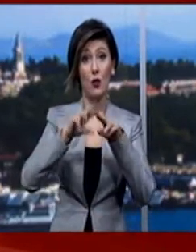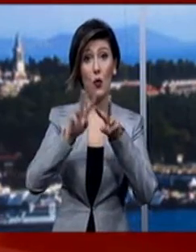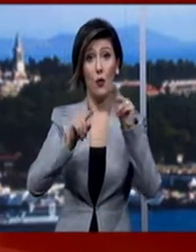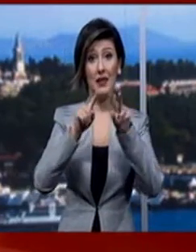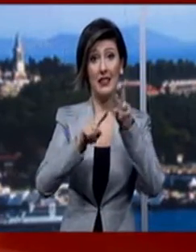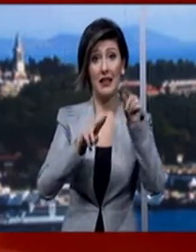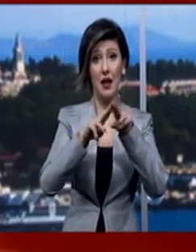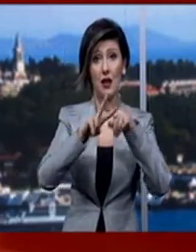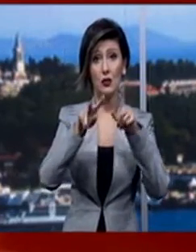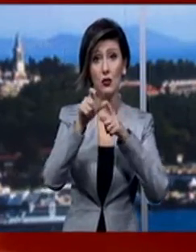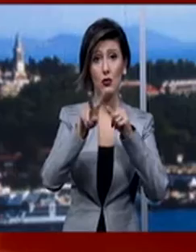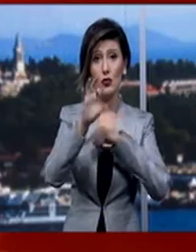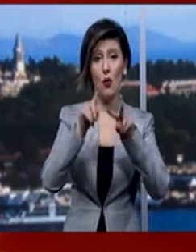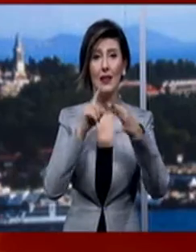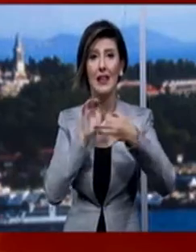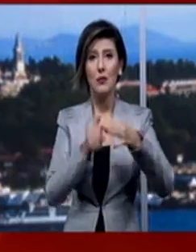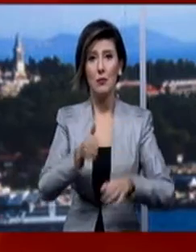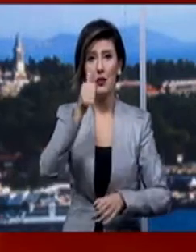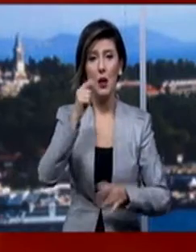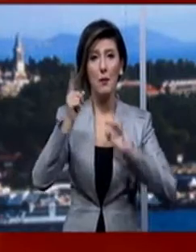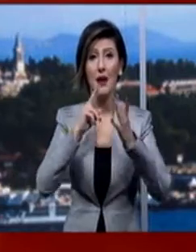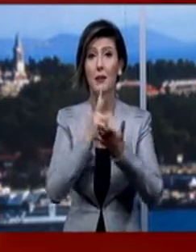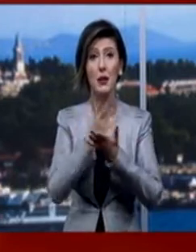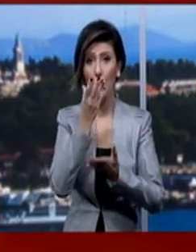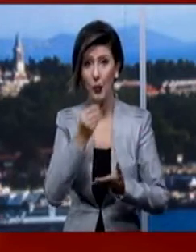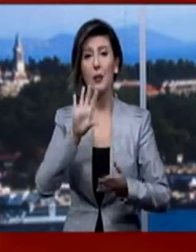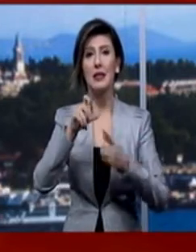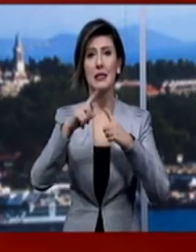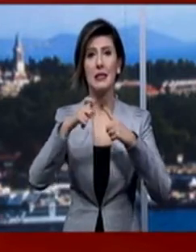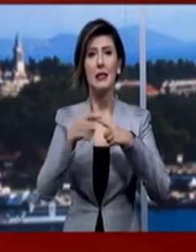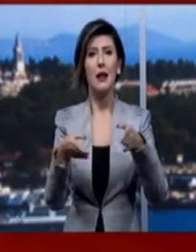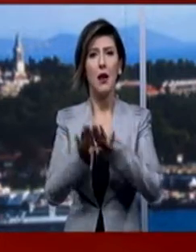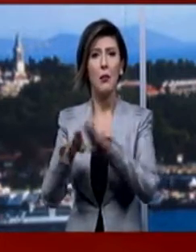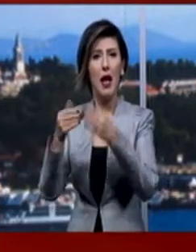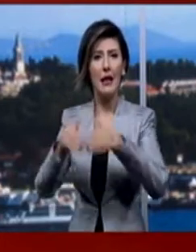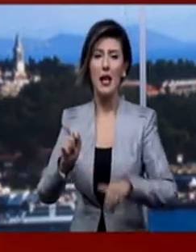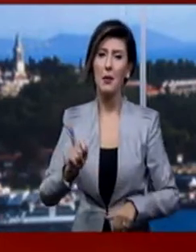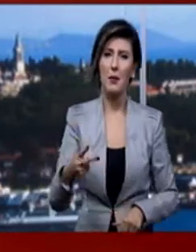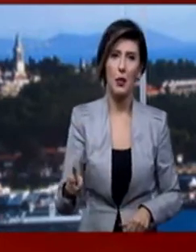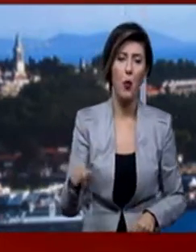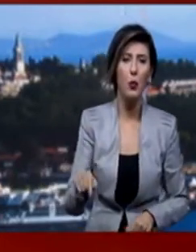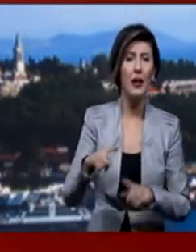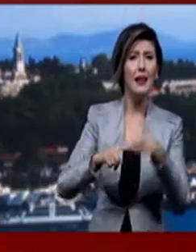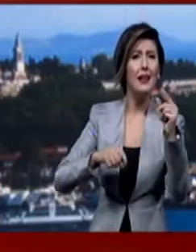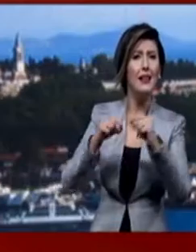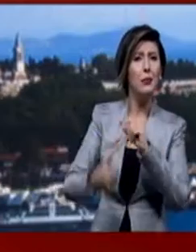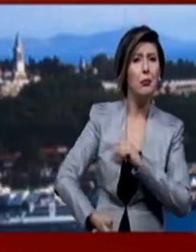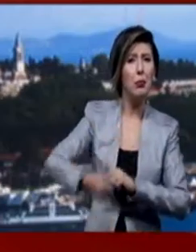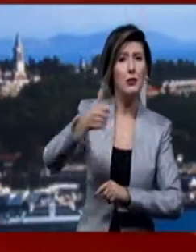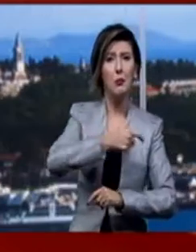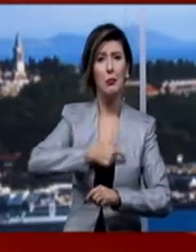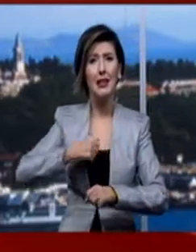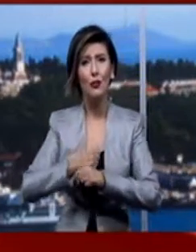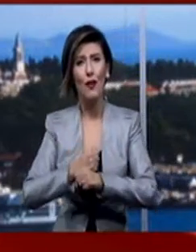Telekomünikasyon İletişim Başkanlığı mahkeme kararı olmaksızın site kapamaları ve engellemeleri yapabiliyor. TİP Başkanı,